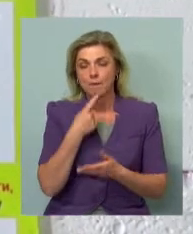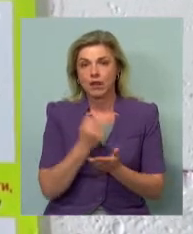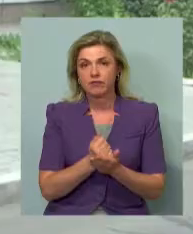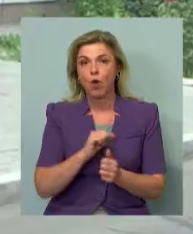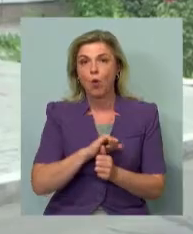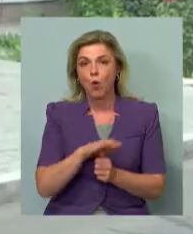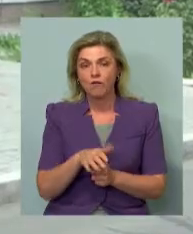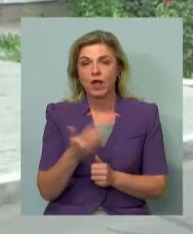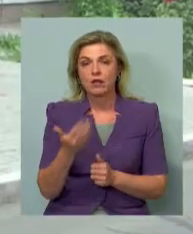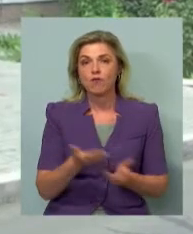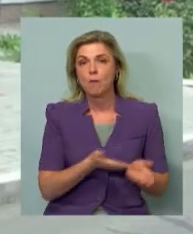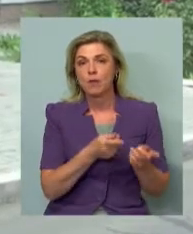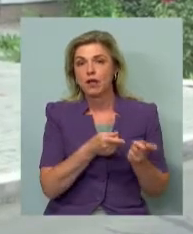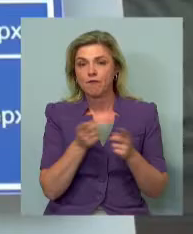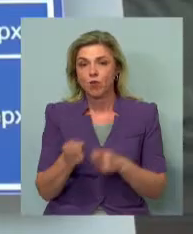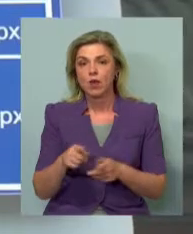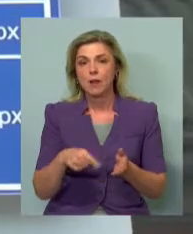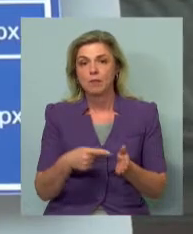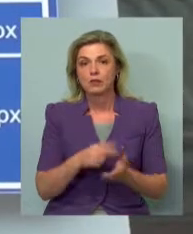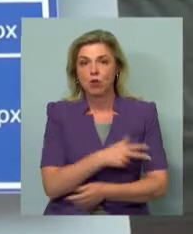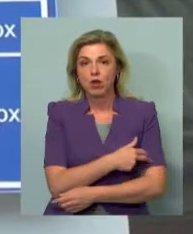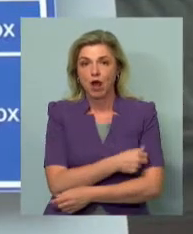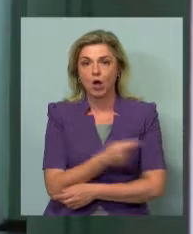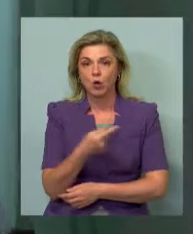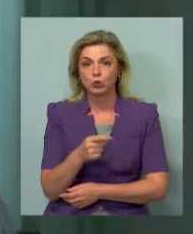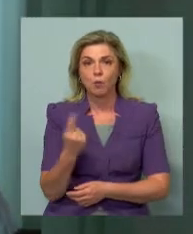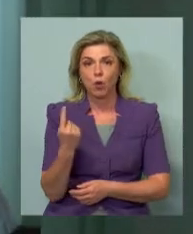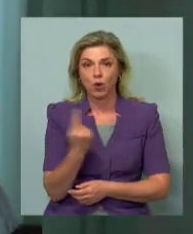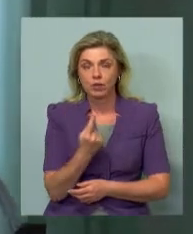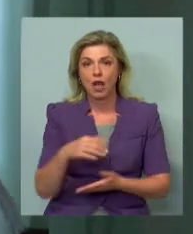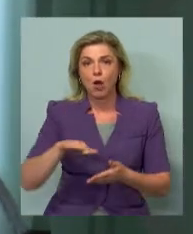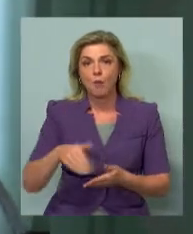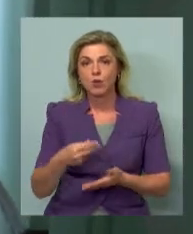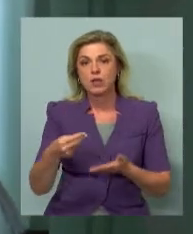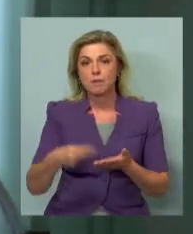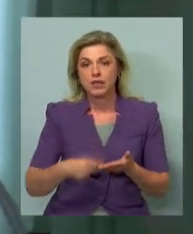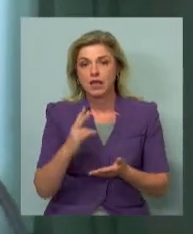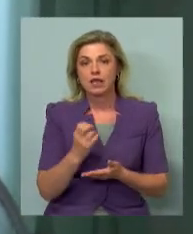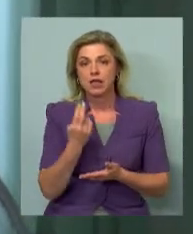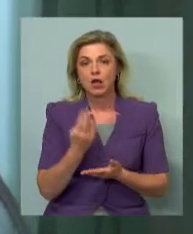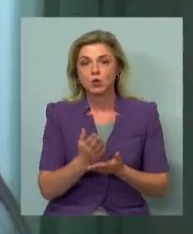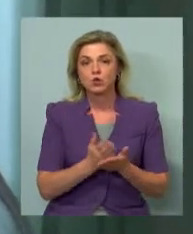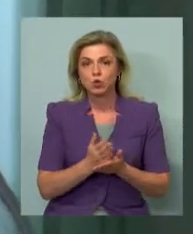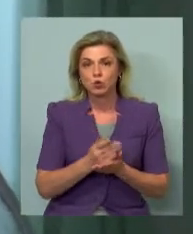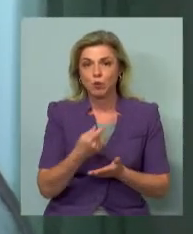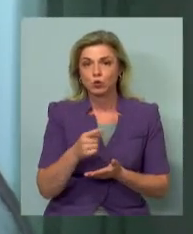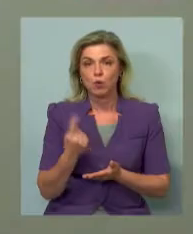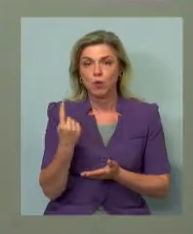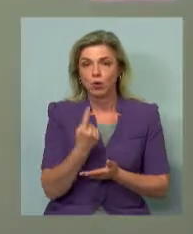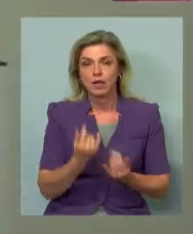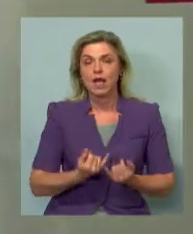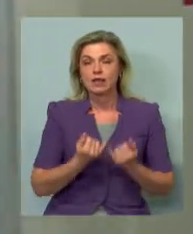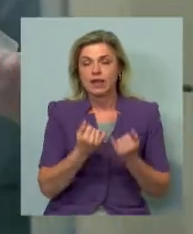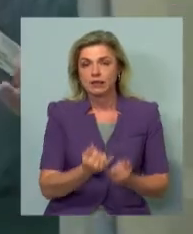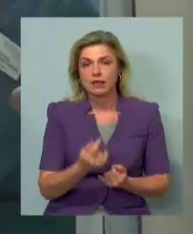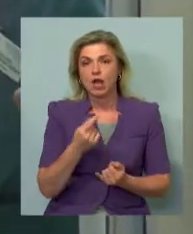COVID-19, його переводять до міської лікарні номер 1. Після підписання Національною службою здоров'я України наказу про надання міською лікарнею номер